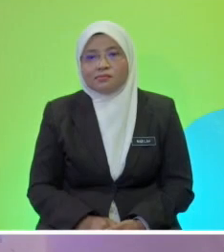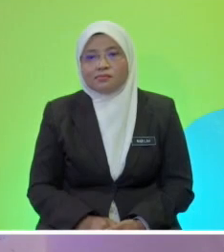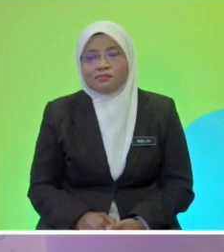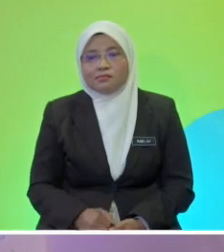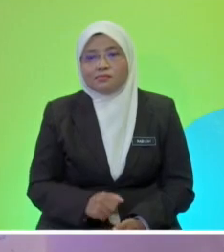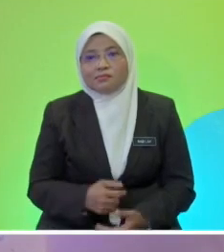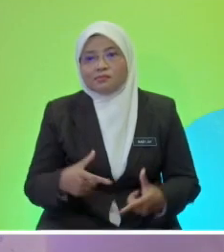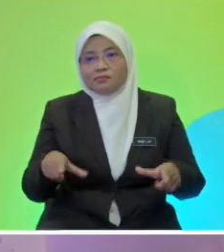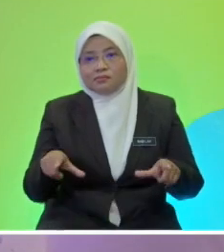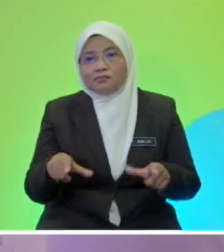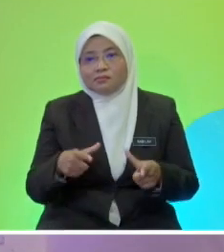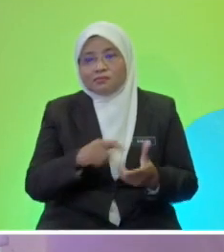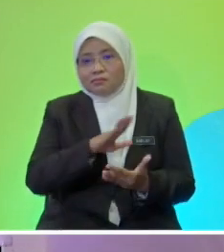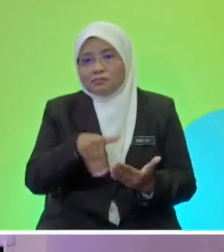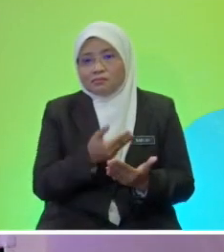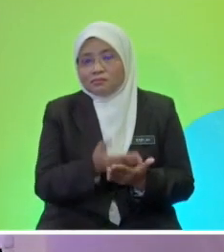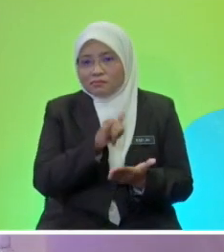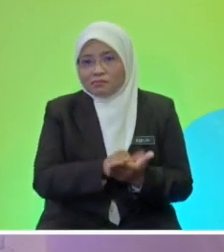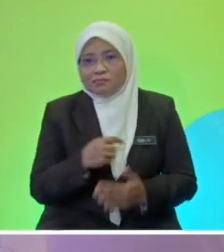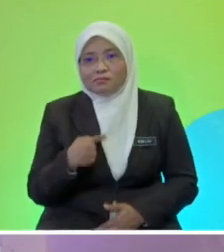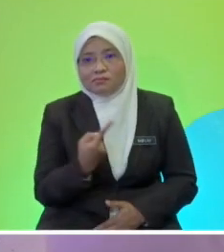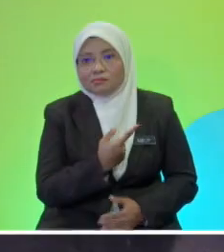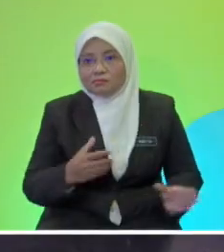dapat hasilnya tadi adalah selfate